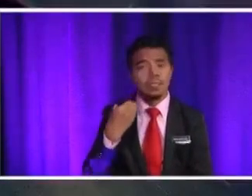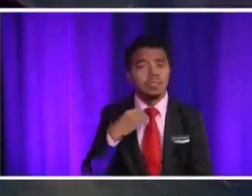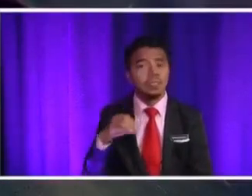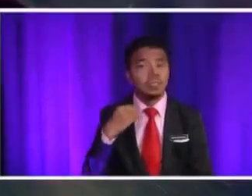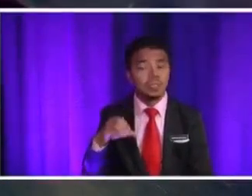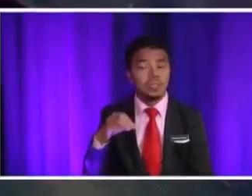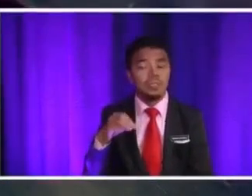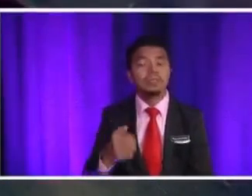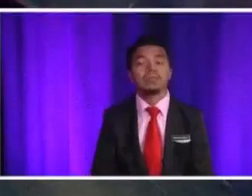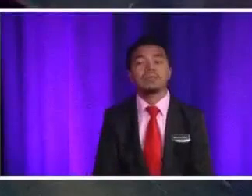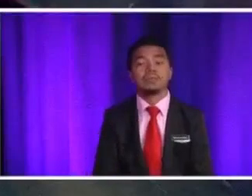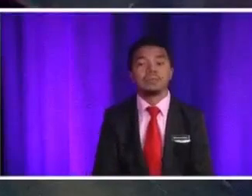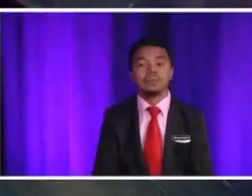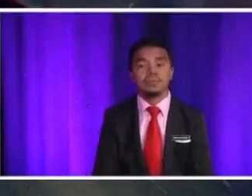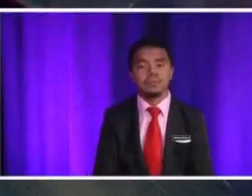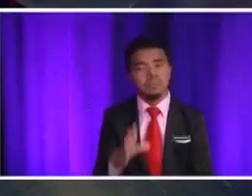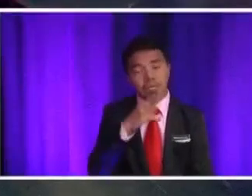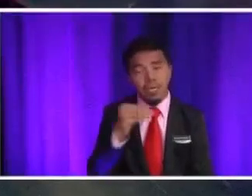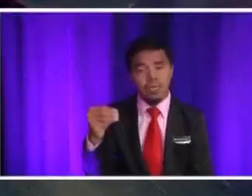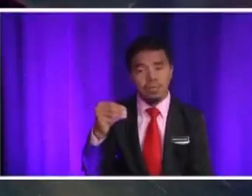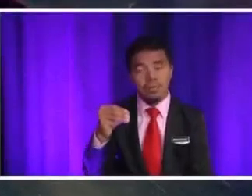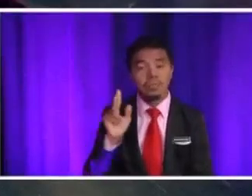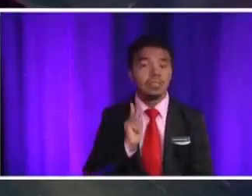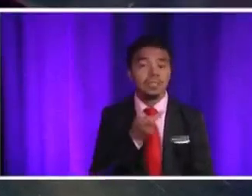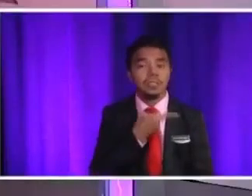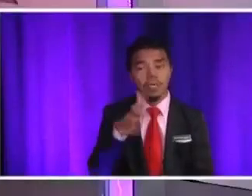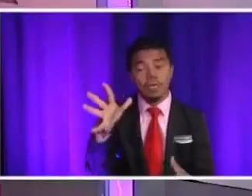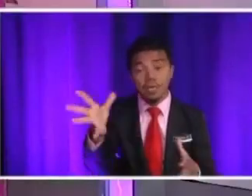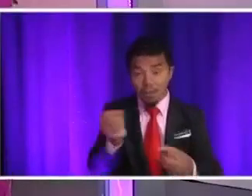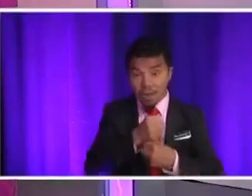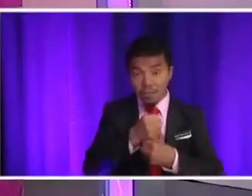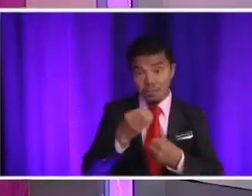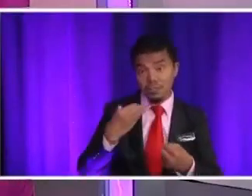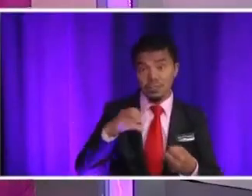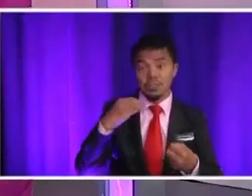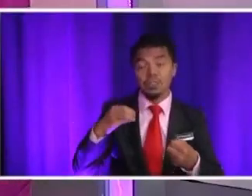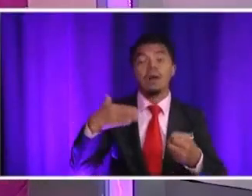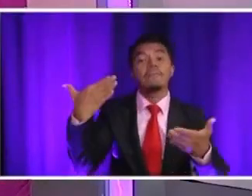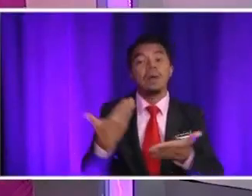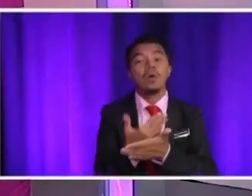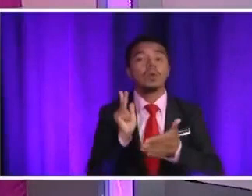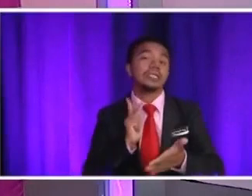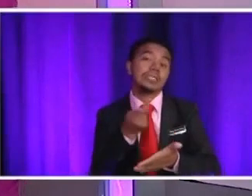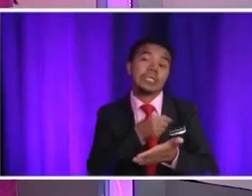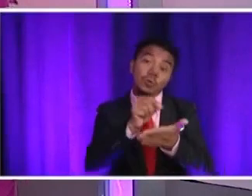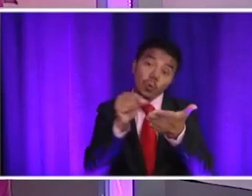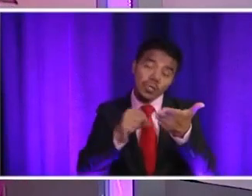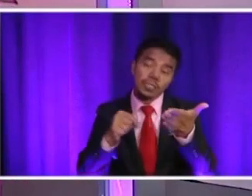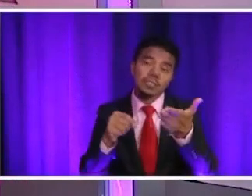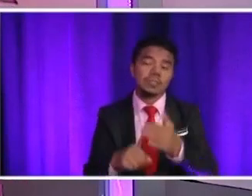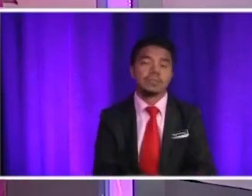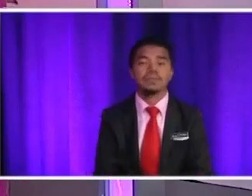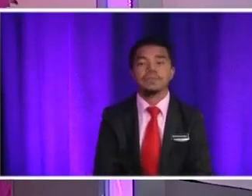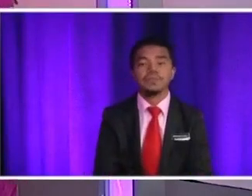mana ciri-ciri. Kemudian bila kita dah dapat ciri, kita terus tulis yang seperti mana tadi contoh yang saya dah berikan. Kemudian kita